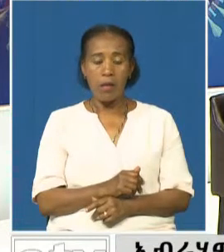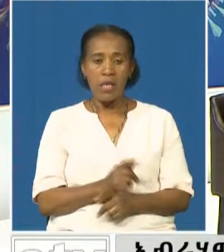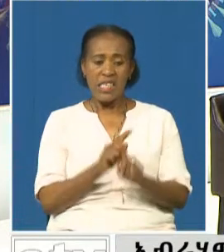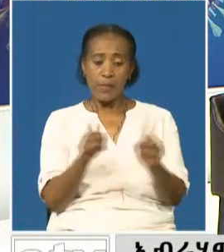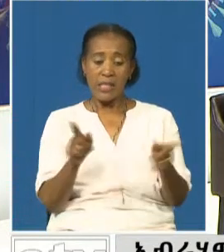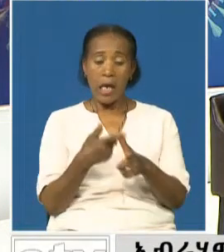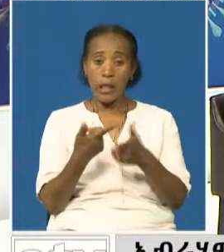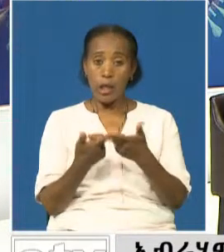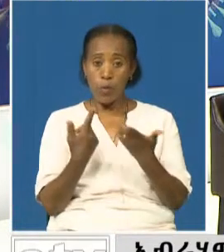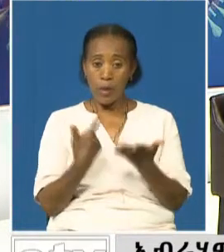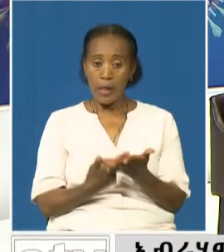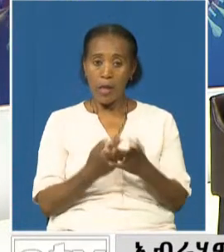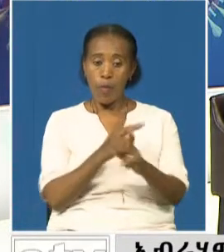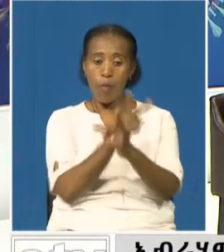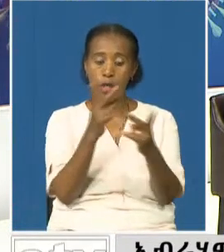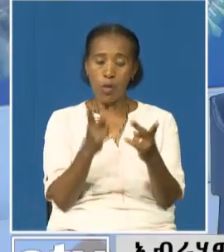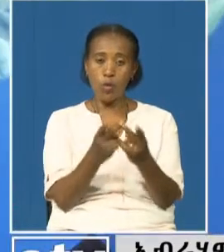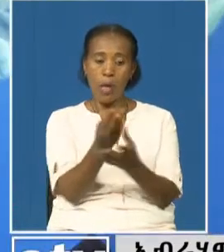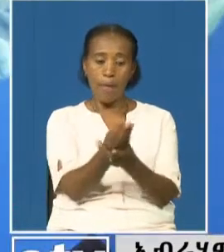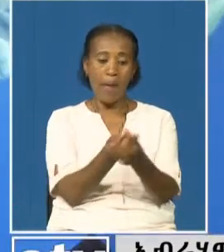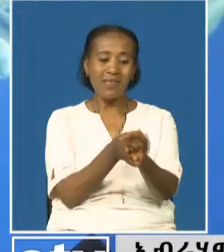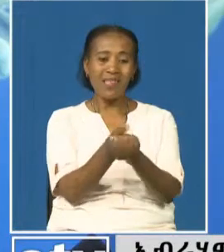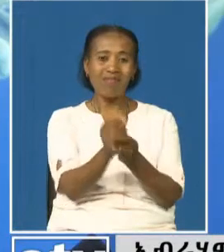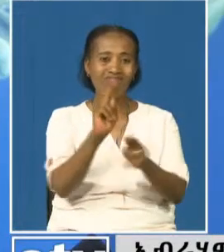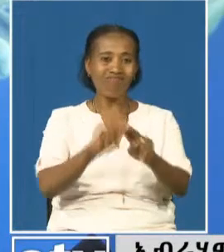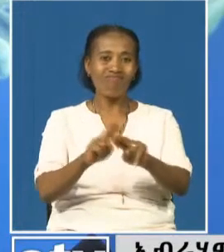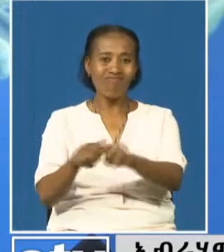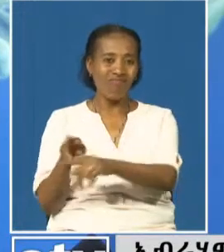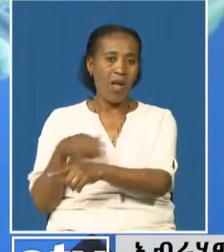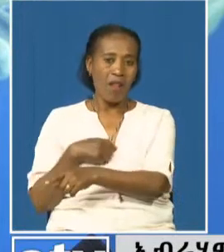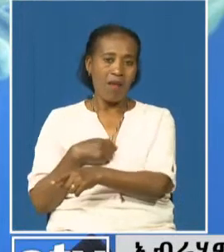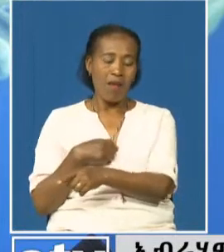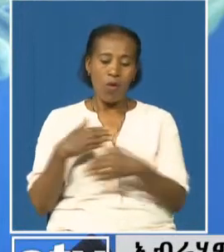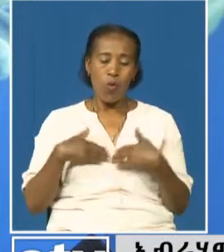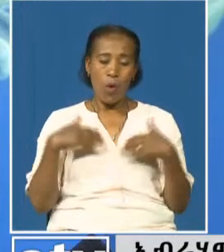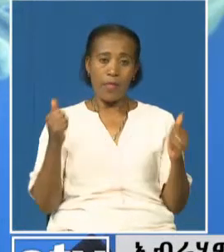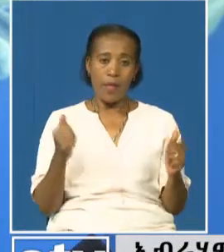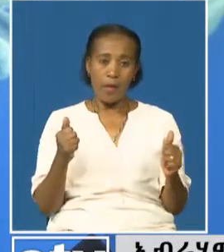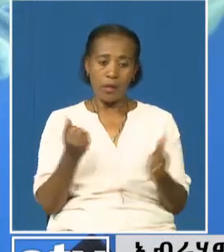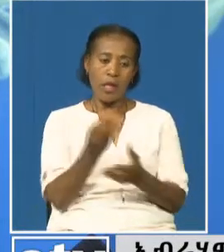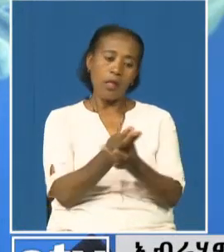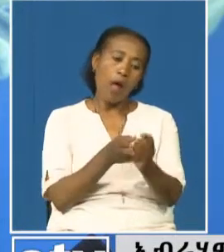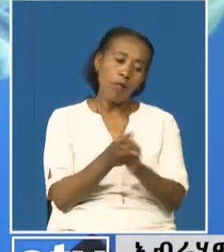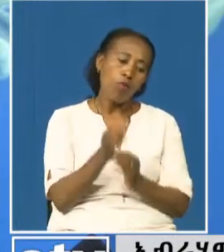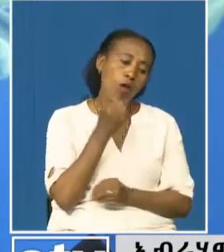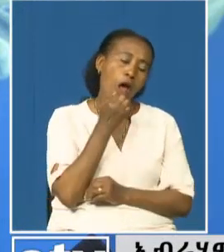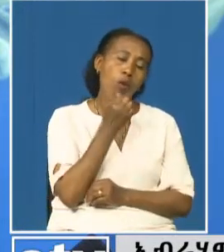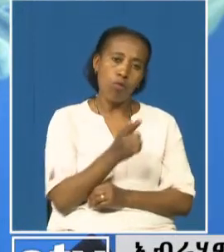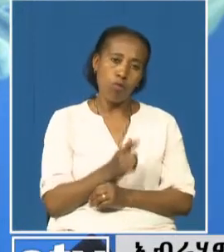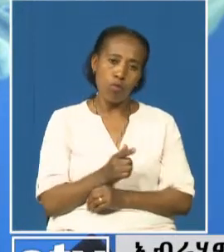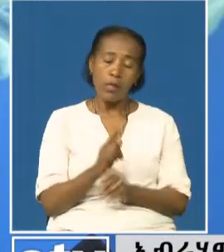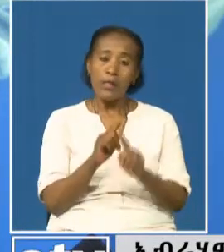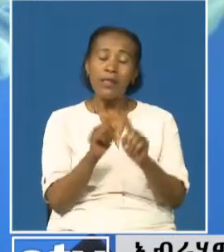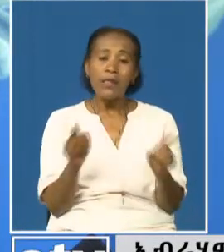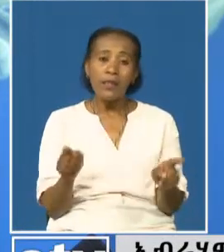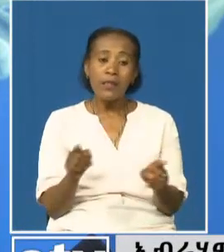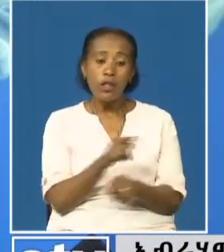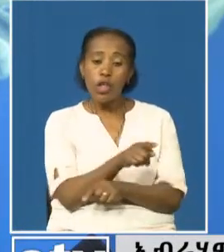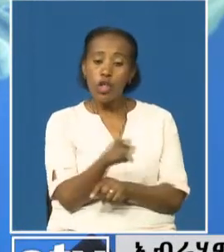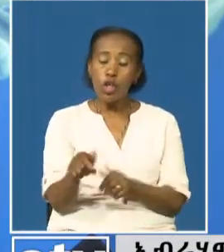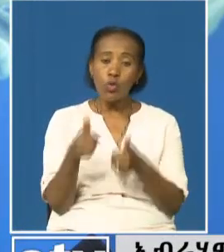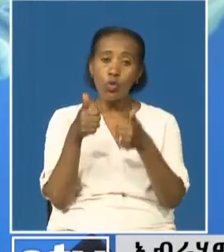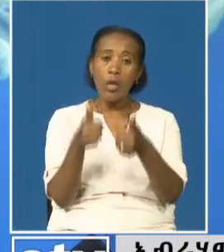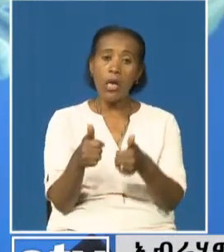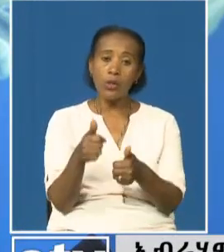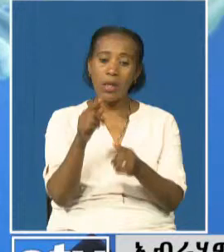ስፔሻል ደግሞ ይሄ በየቦታው መታጠቢያ ያስቀመጡት አለ። ወጣቶች ታጠቡ ይላሉ፣ ነገር ግን እነሱ